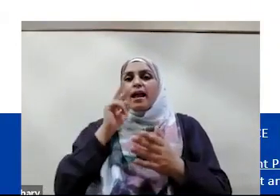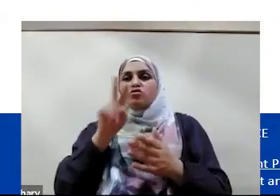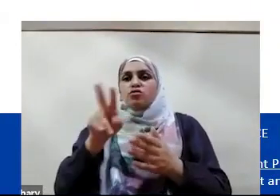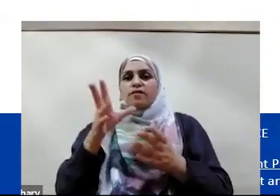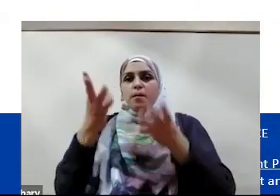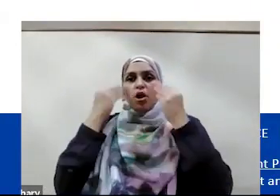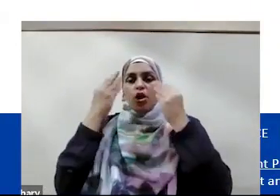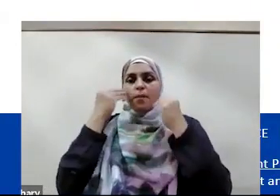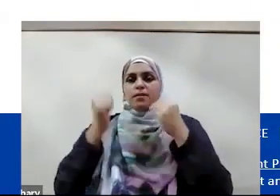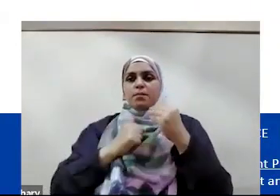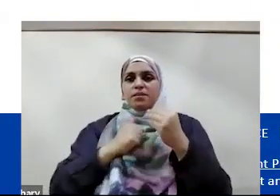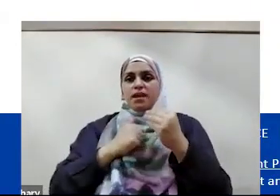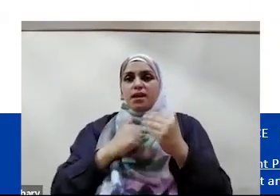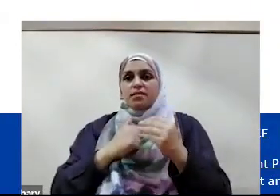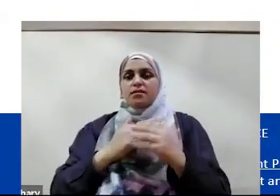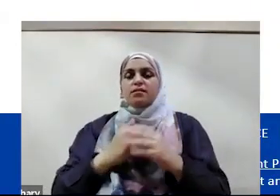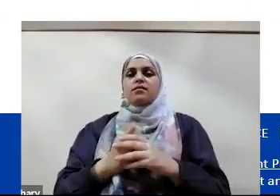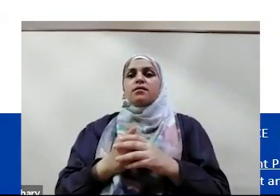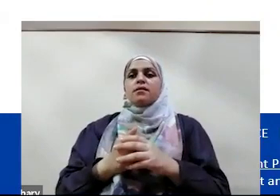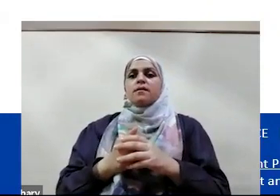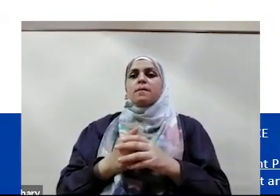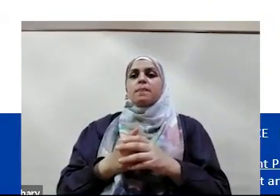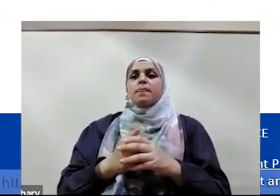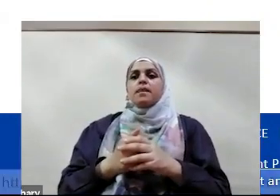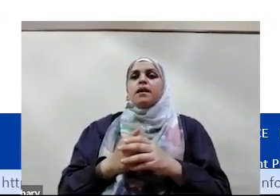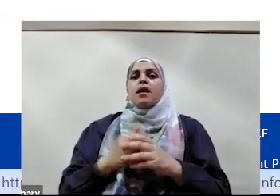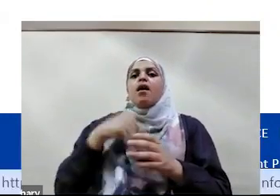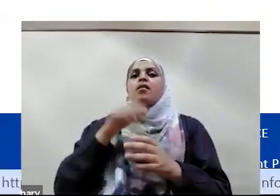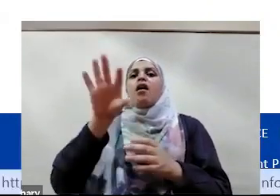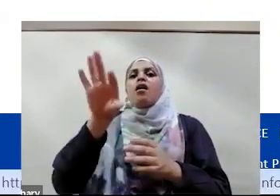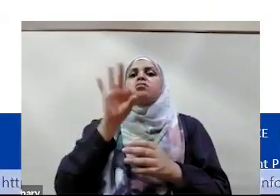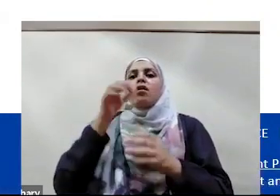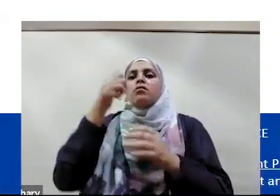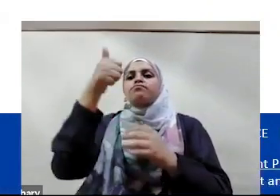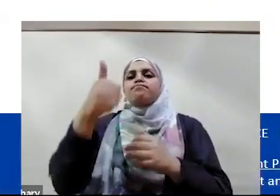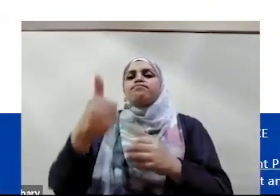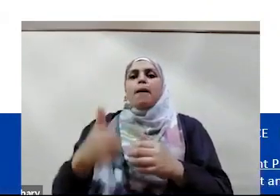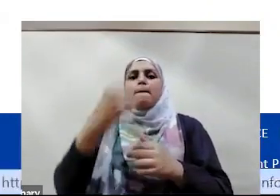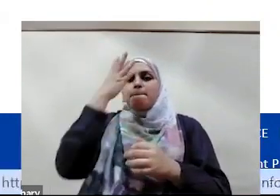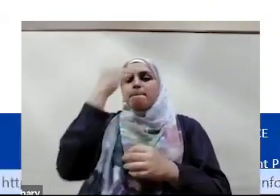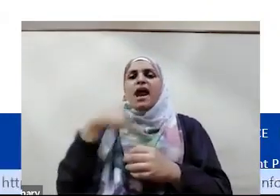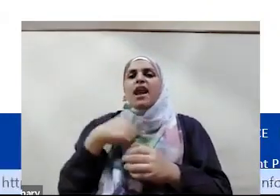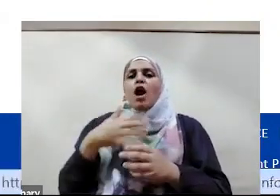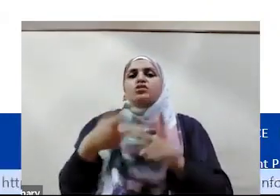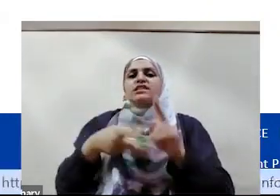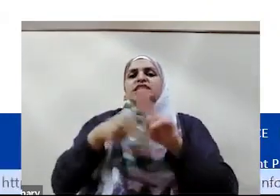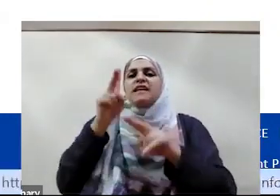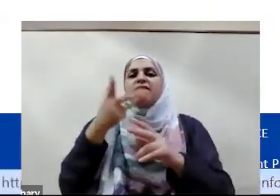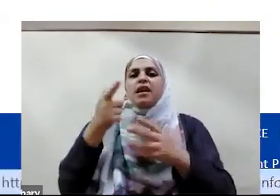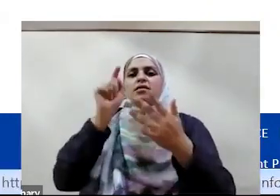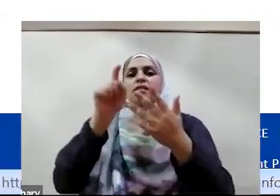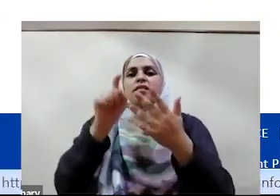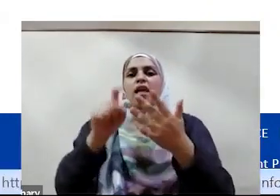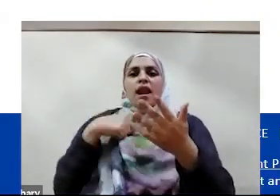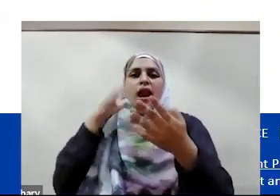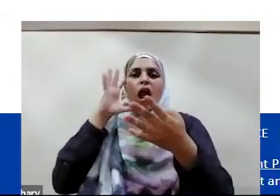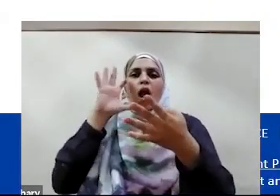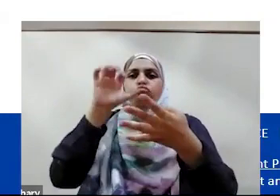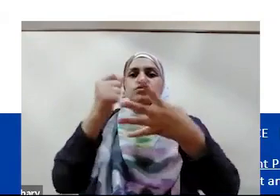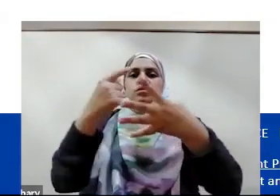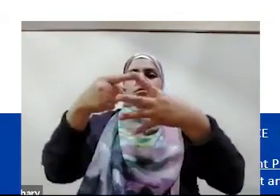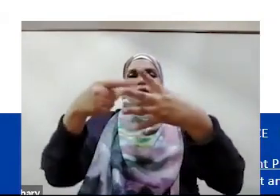لحتة أنا بختار أنهي بقى منحة فيهم، فلازم إن أنا أدوس على إن أنا أختار أنهي